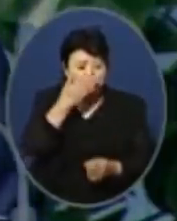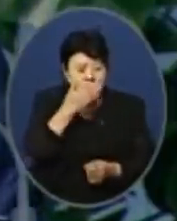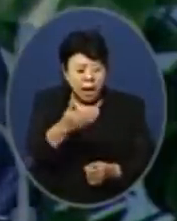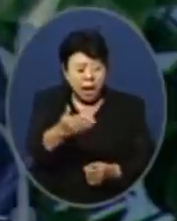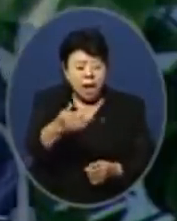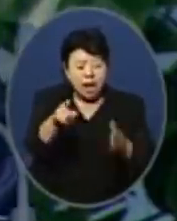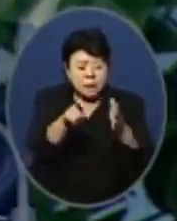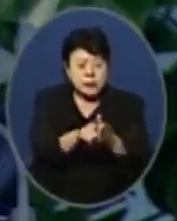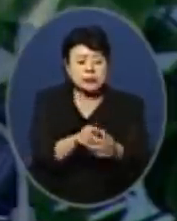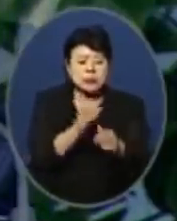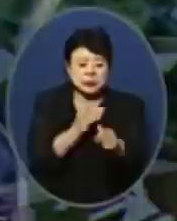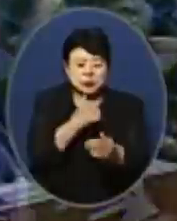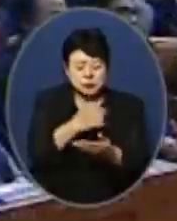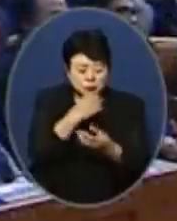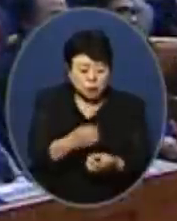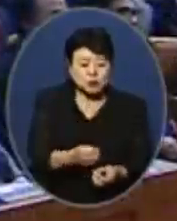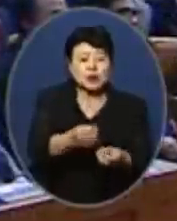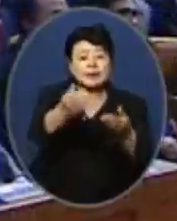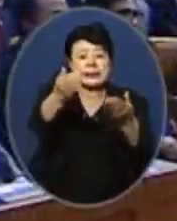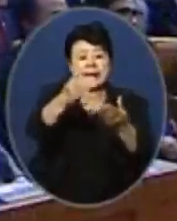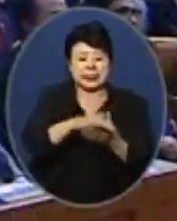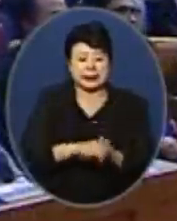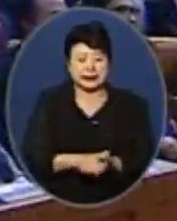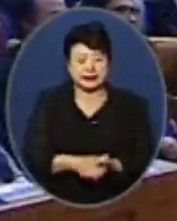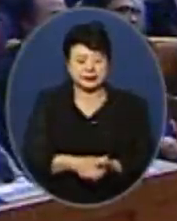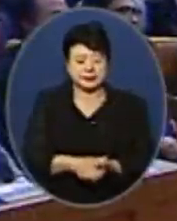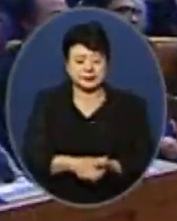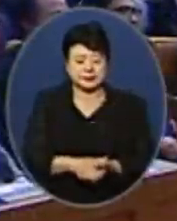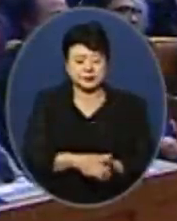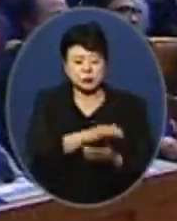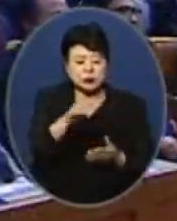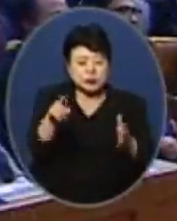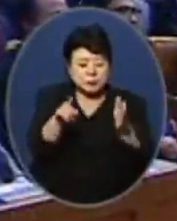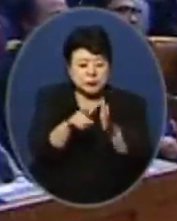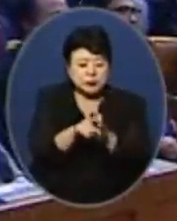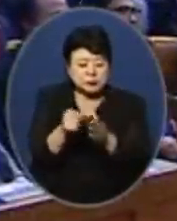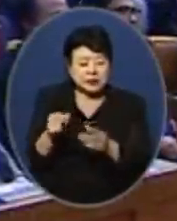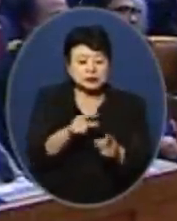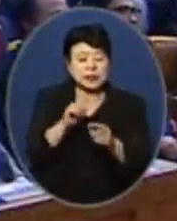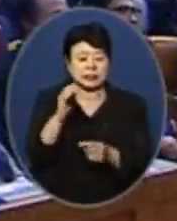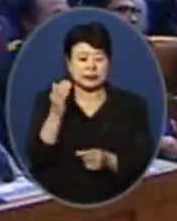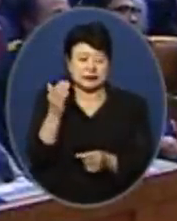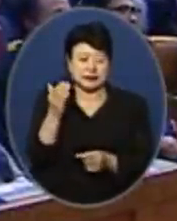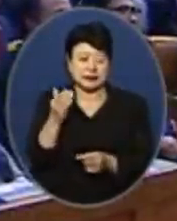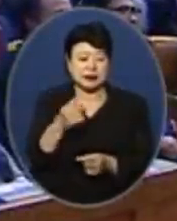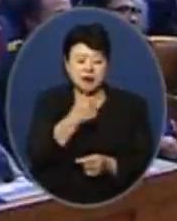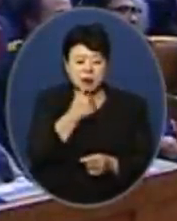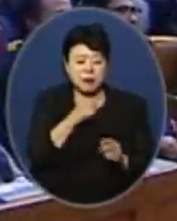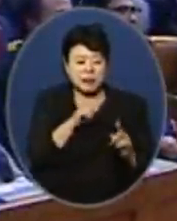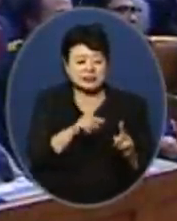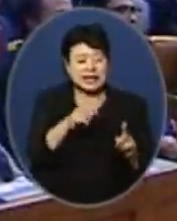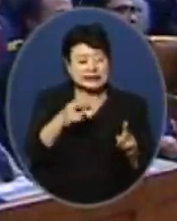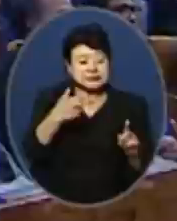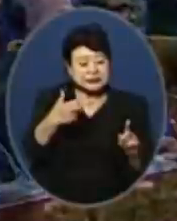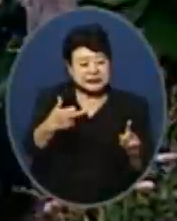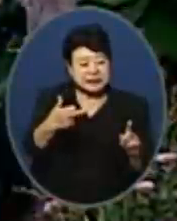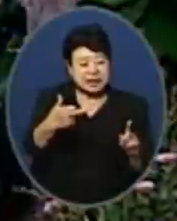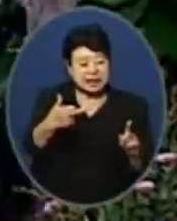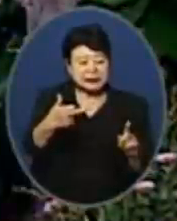줄 믿으시기를 주님의 이름으로 축원합니다. 우리는 믿음으로 살아야 합니다. 로마서 1장 17절에